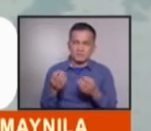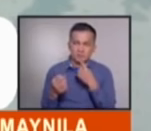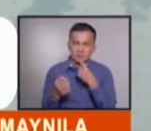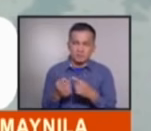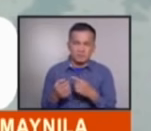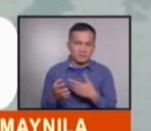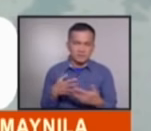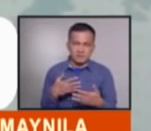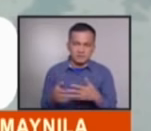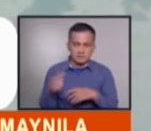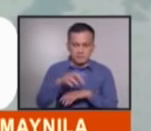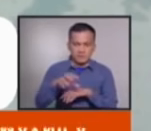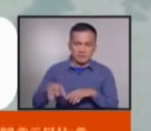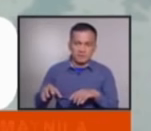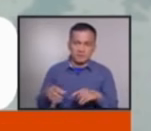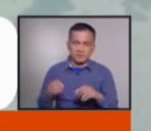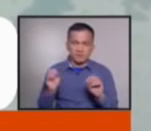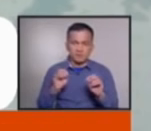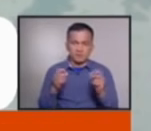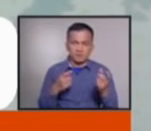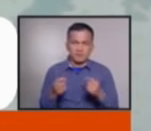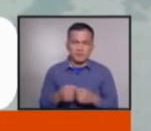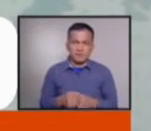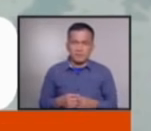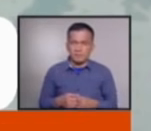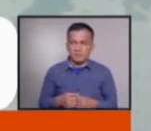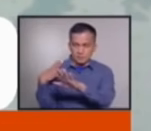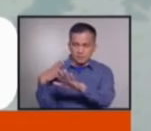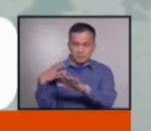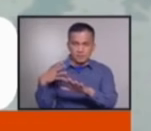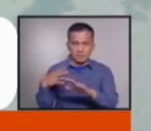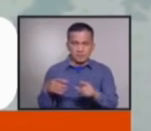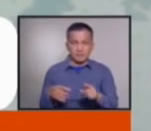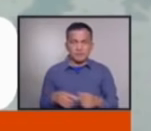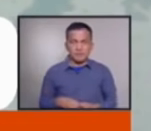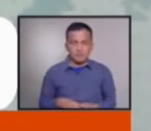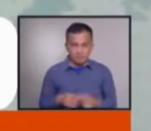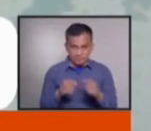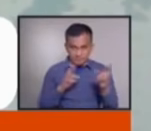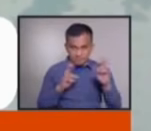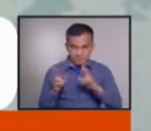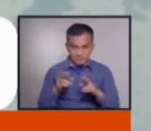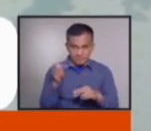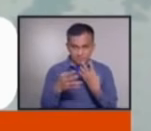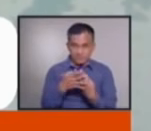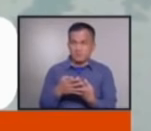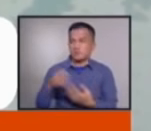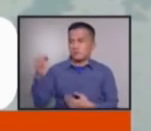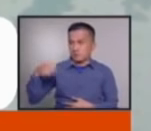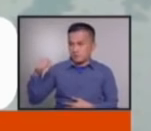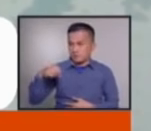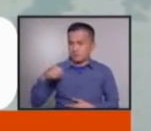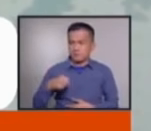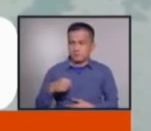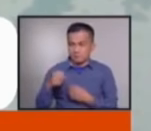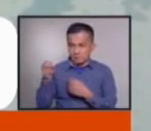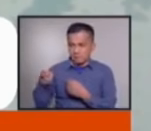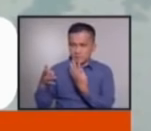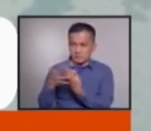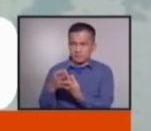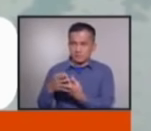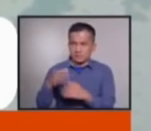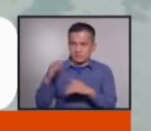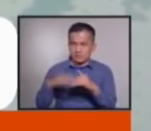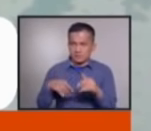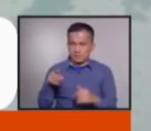Kahit mga kalapit-bahay ko, wala po talaga akong kuha. Naniniwala ko sa inyo, sir. So, handa ka na ipakulong siya? Opo, ipapakulong ko na lang po. Kasi sa ganyan